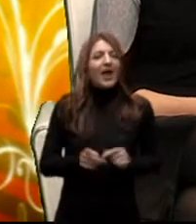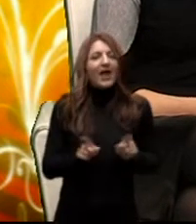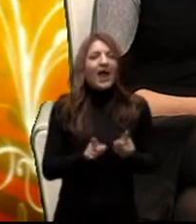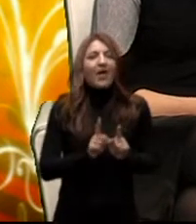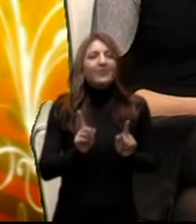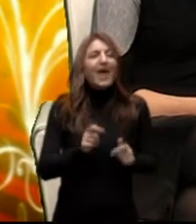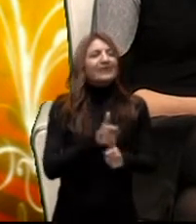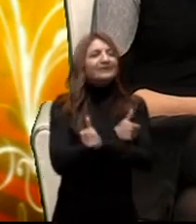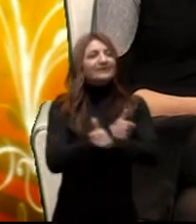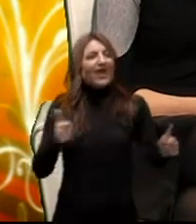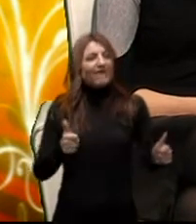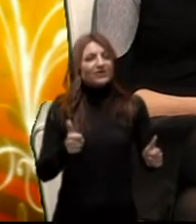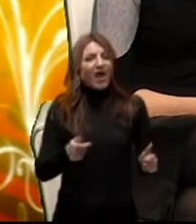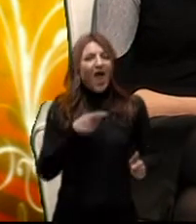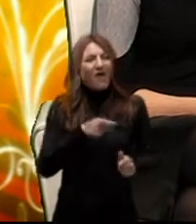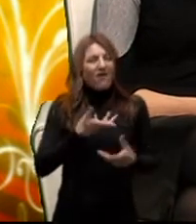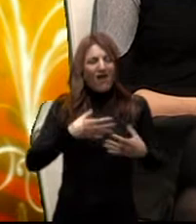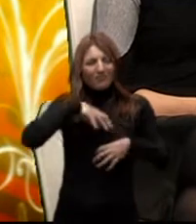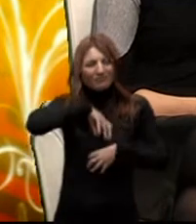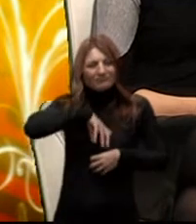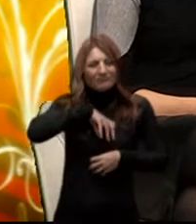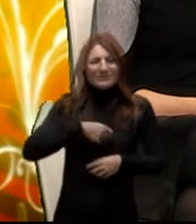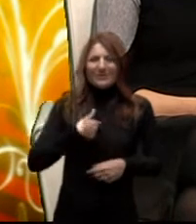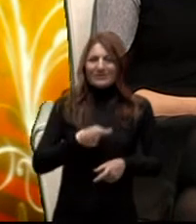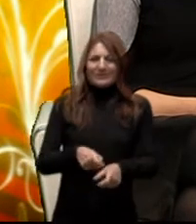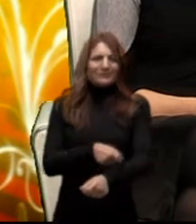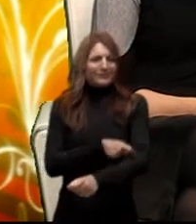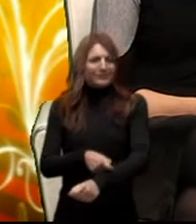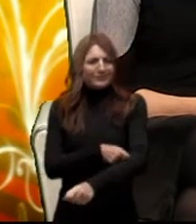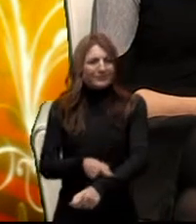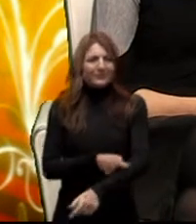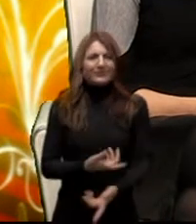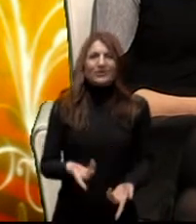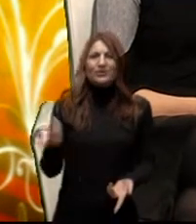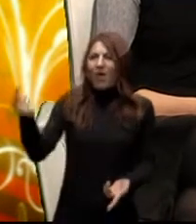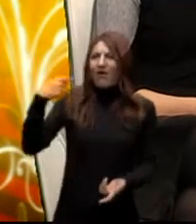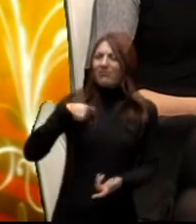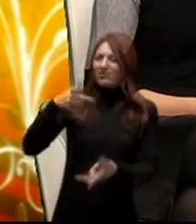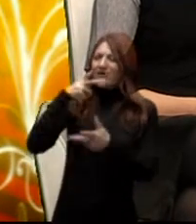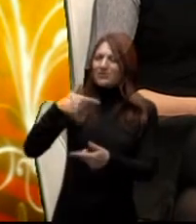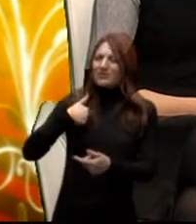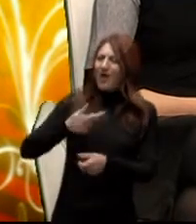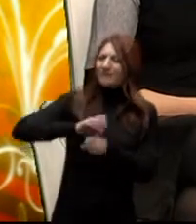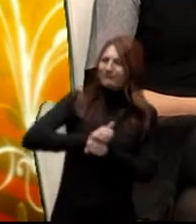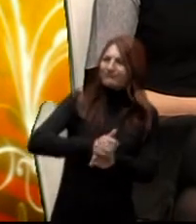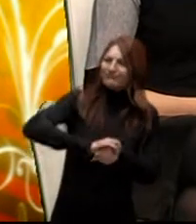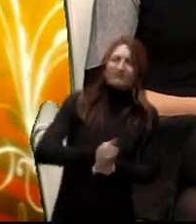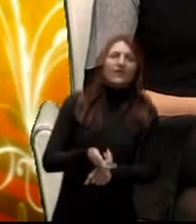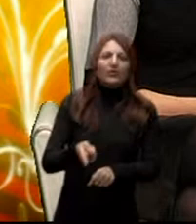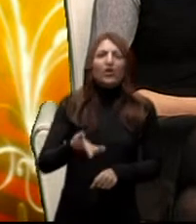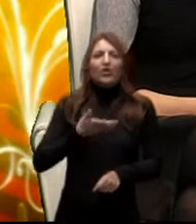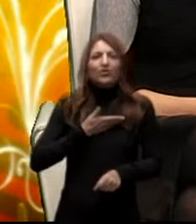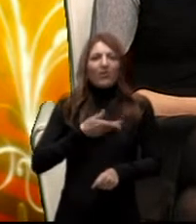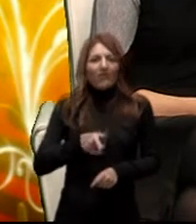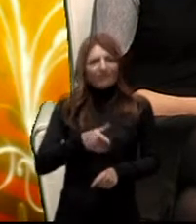nesavršenstva koju trebaju dostići. Ta frustracija između onoga što ja želim i onoga što se od mene traži stvara nekakvu